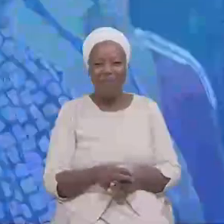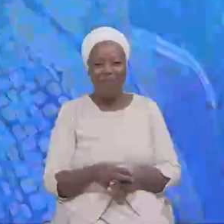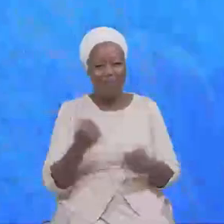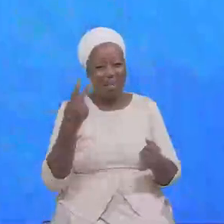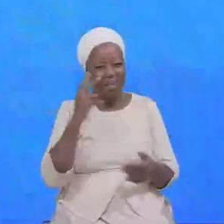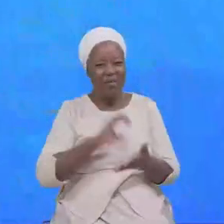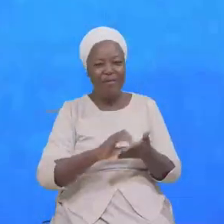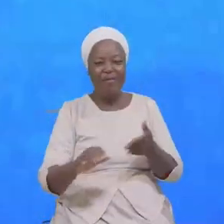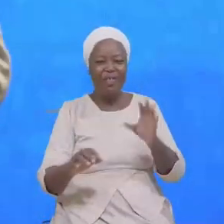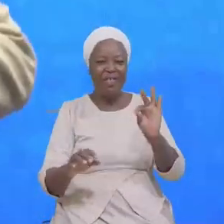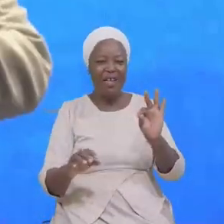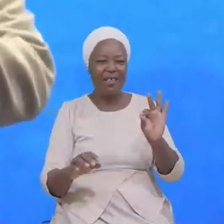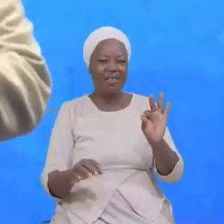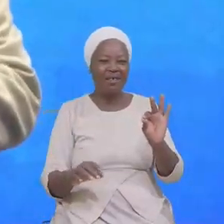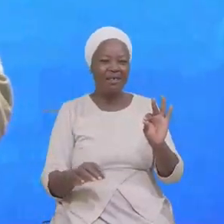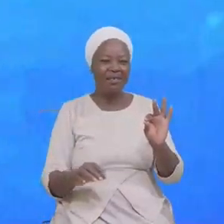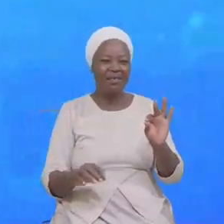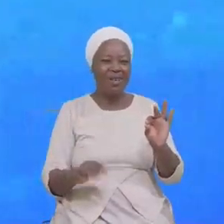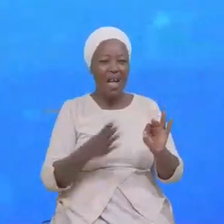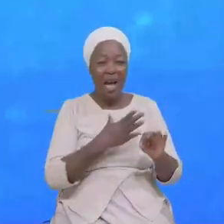Verset 9.